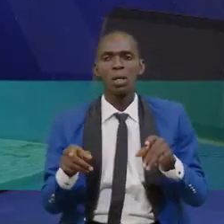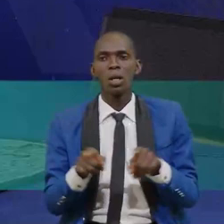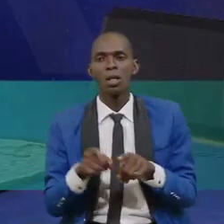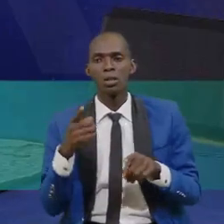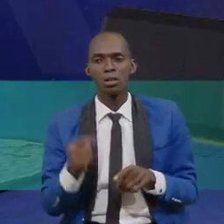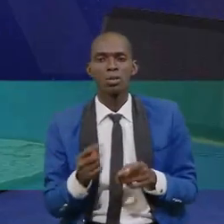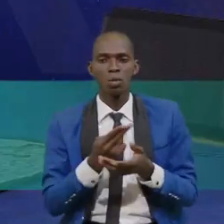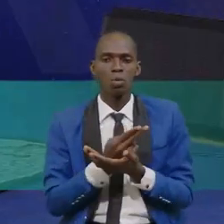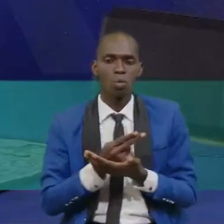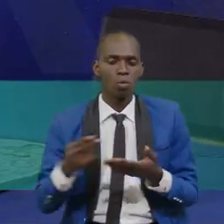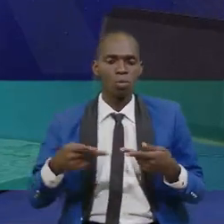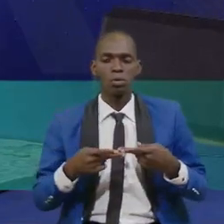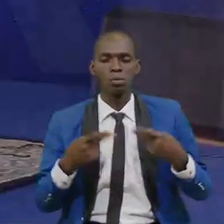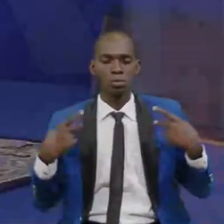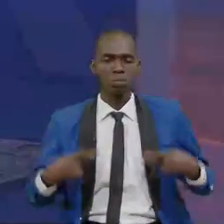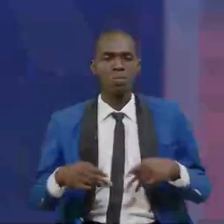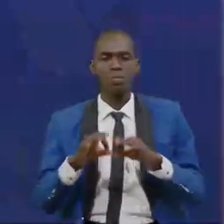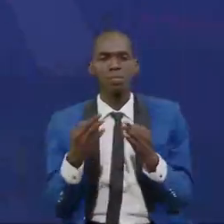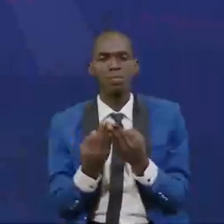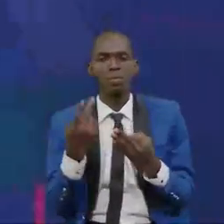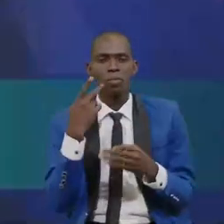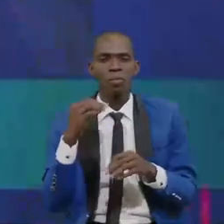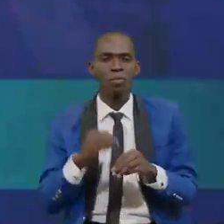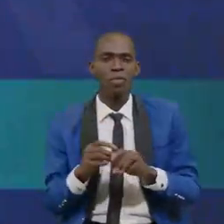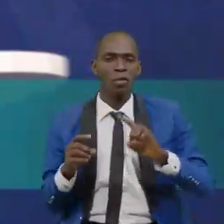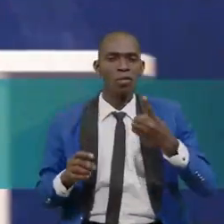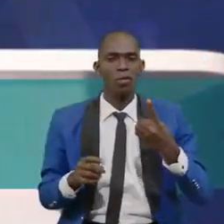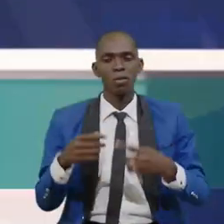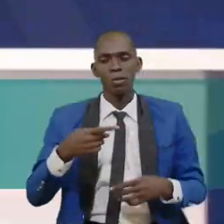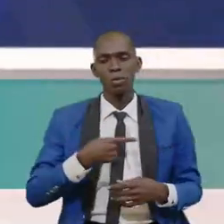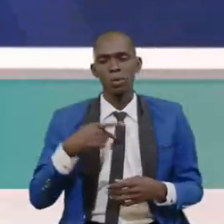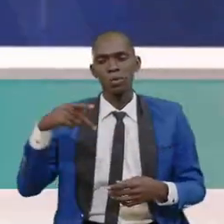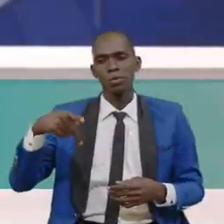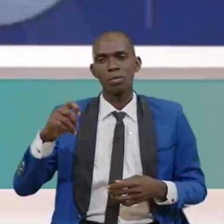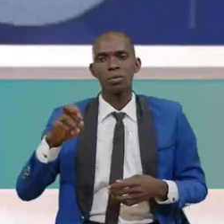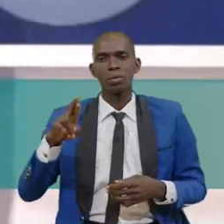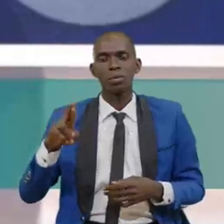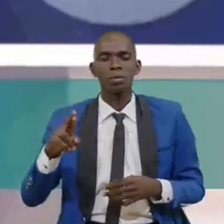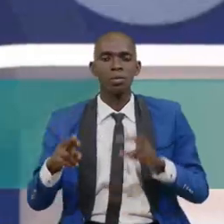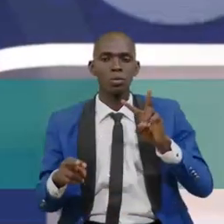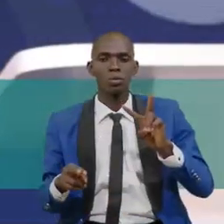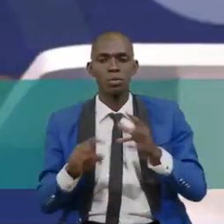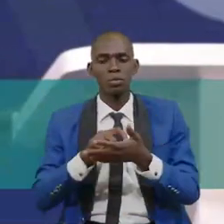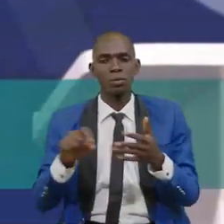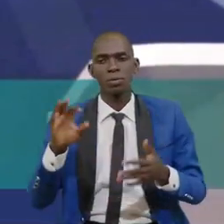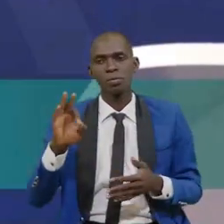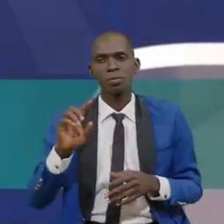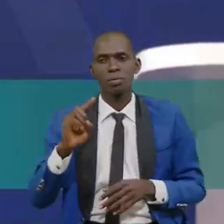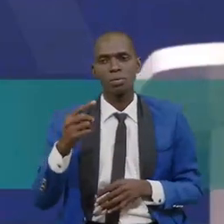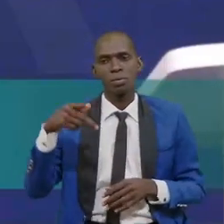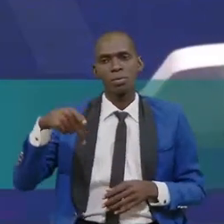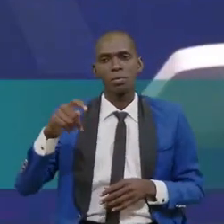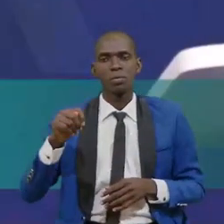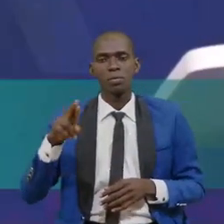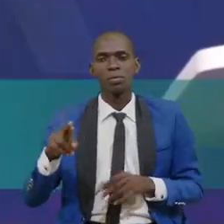saints sacerdoces. 1 Pierre au chapitre 2, verset 9. 1 Pierre chapitre 2,